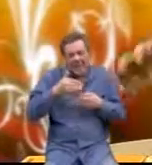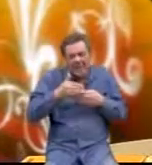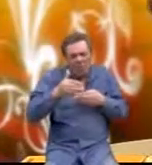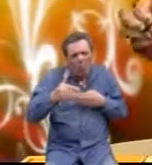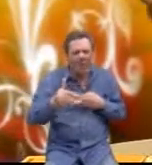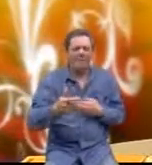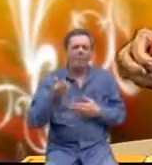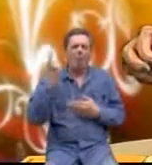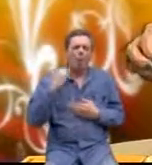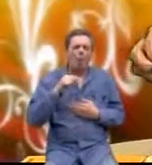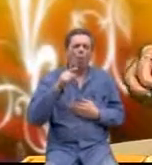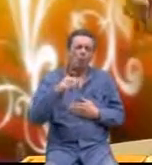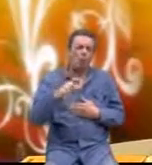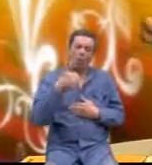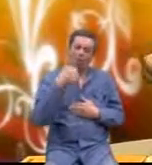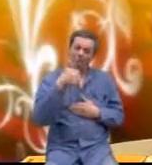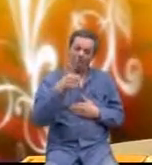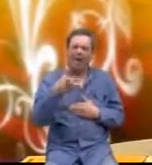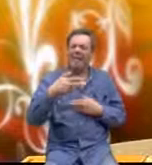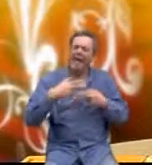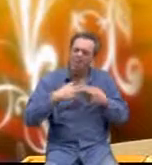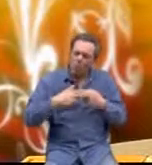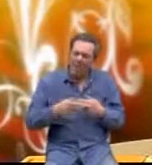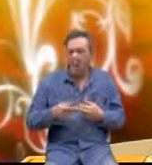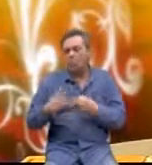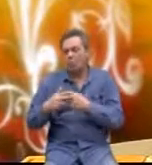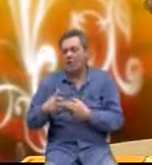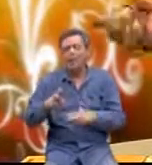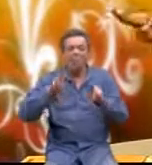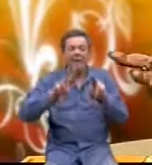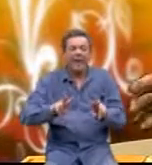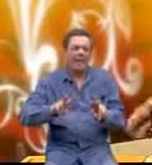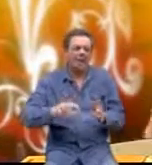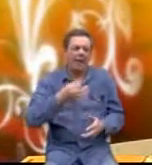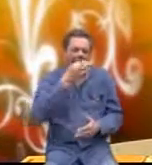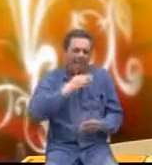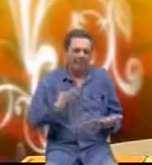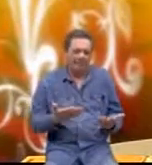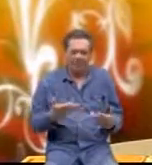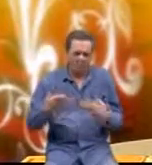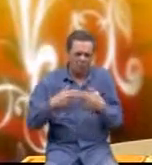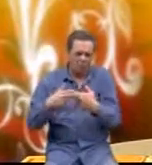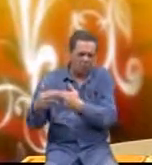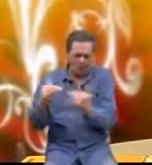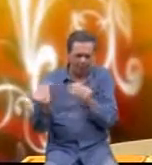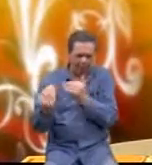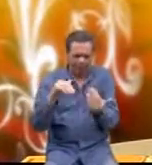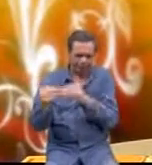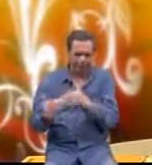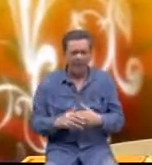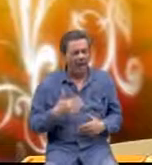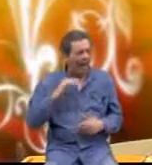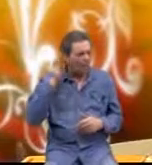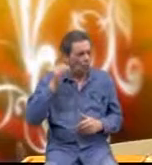i ono primarnoga, da je susjed lijek u stvari. Što vi mislite? Ja kada vas slušam,